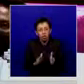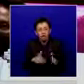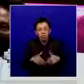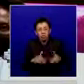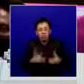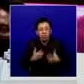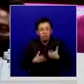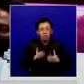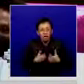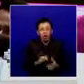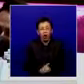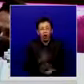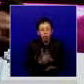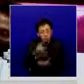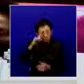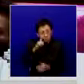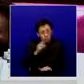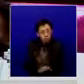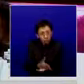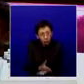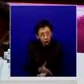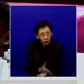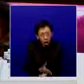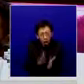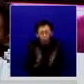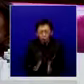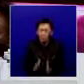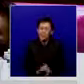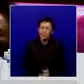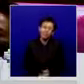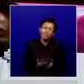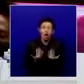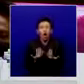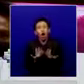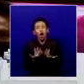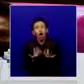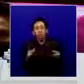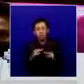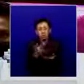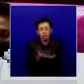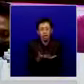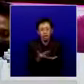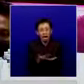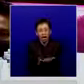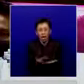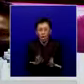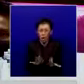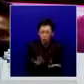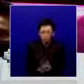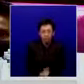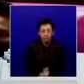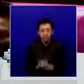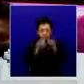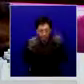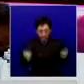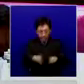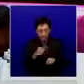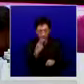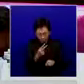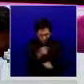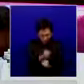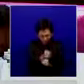ดวันเสาร์วันอาทิตย์ด้วยจนคนเนี่ยไปรอกันอยู่ที่กระทรวงการคลังน่าเกลียดขนาดเดี๋ยวจะมีชาร์จให้ดูว่าท่านท